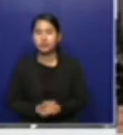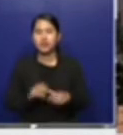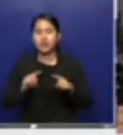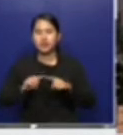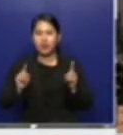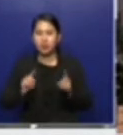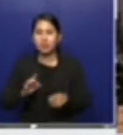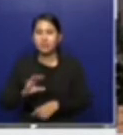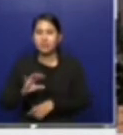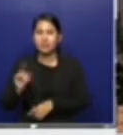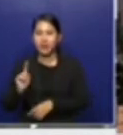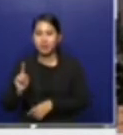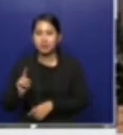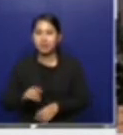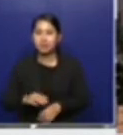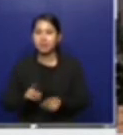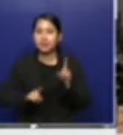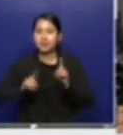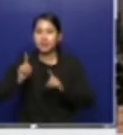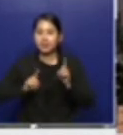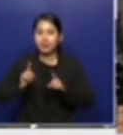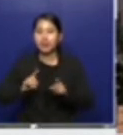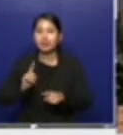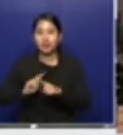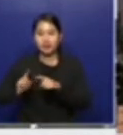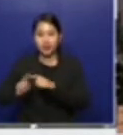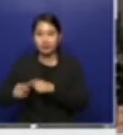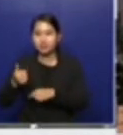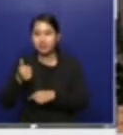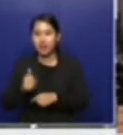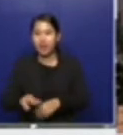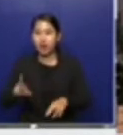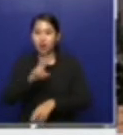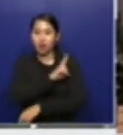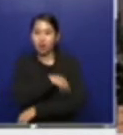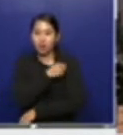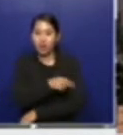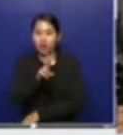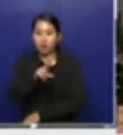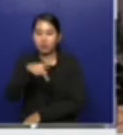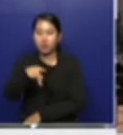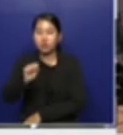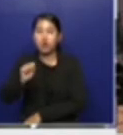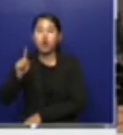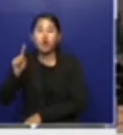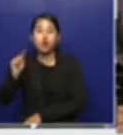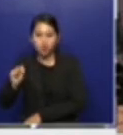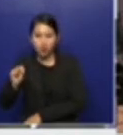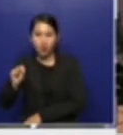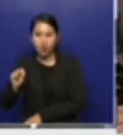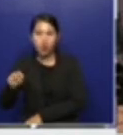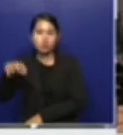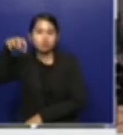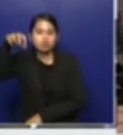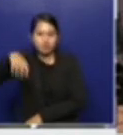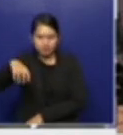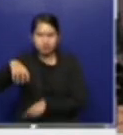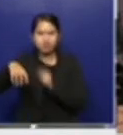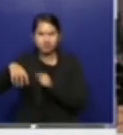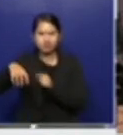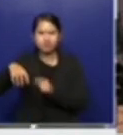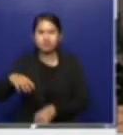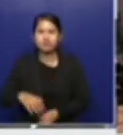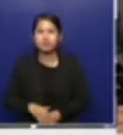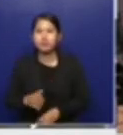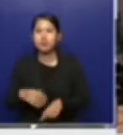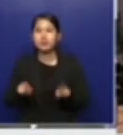วยงานที่ไม่ได้คือเวชสิทธิทีนี้โรงพยาบาลส่งเสริมสุขภาพที่เรียกว่ารพสต.เนี่ยอย่างของผมในอ